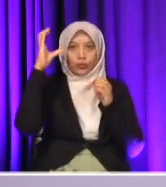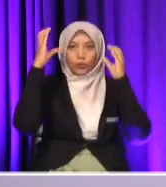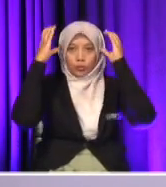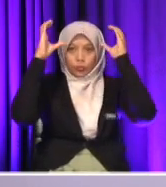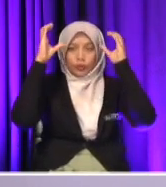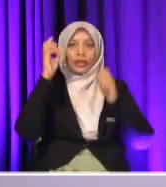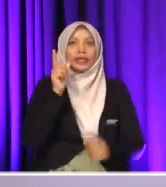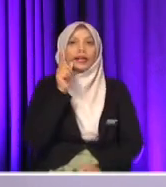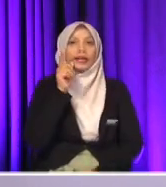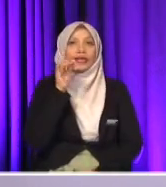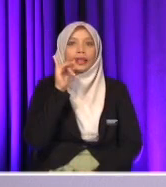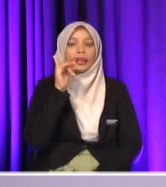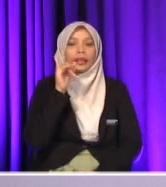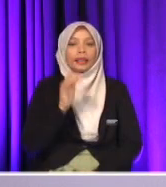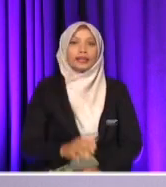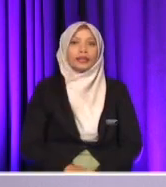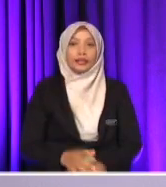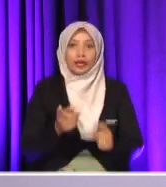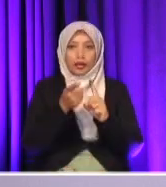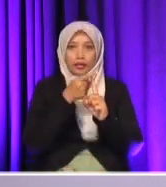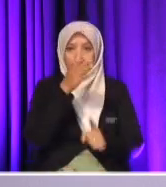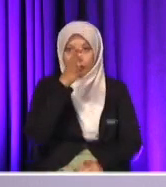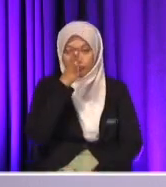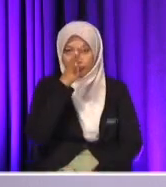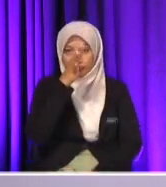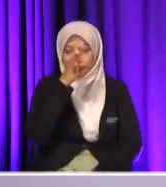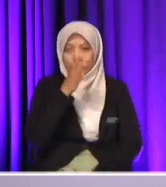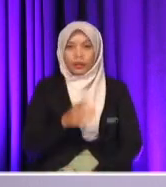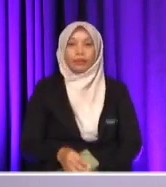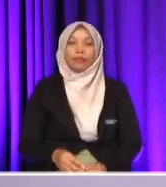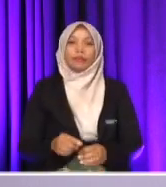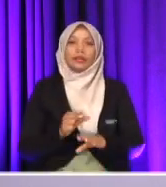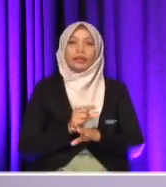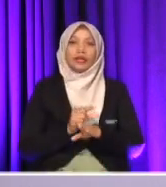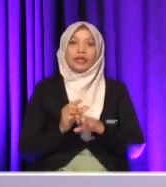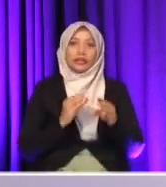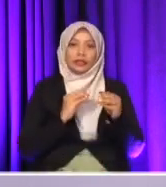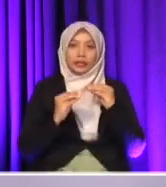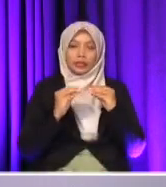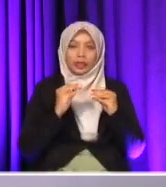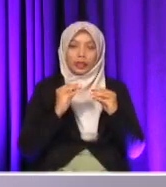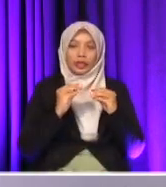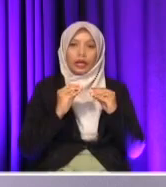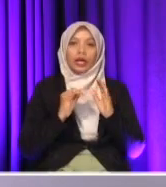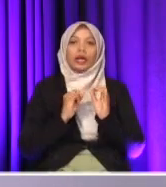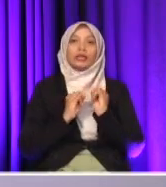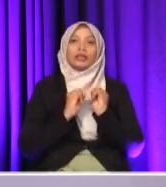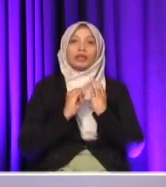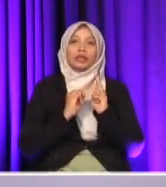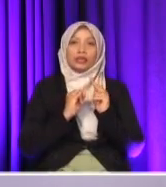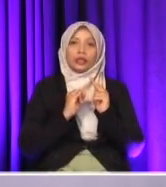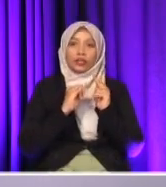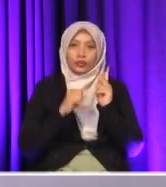kita belajar tentang pendidikan pengajian kejuruteraan elektrik dan juga elektronik pada hari ini. Arus ulang